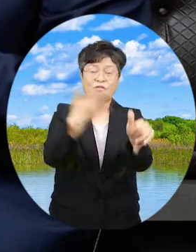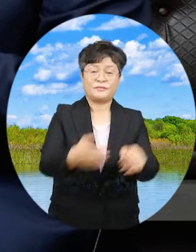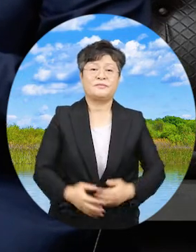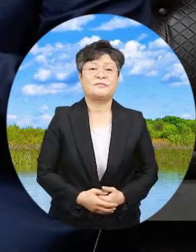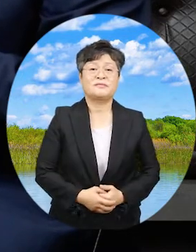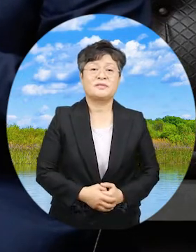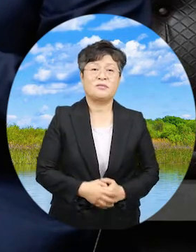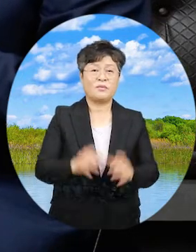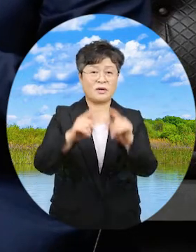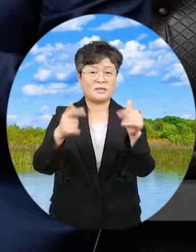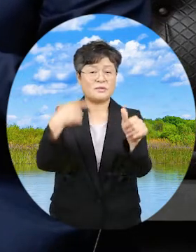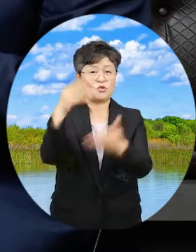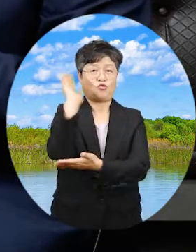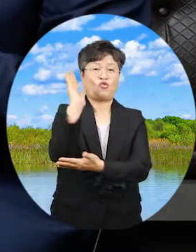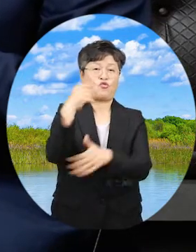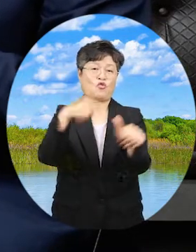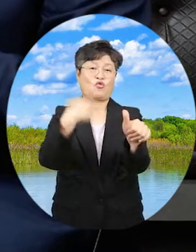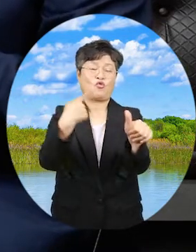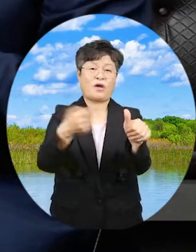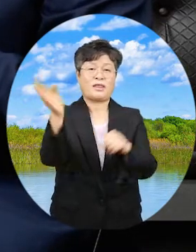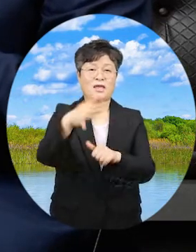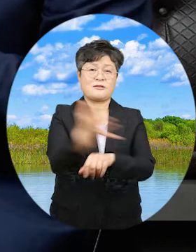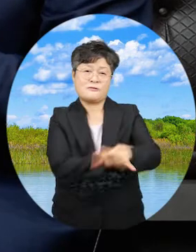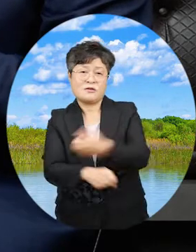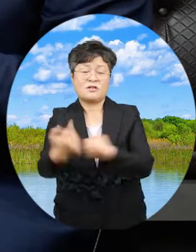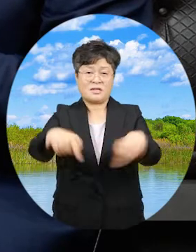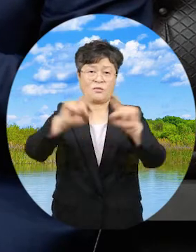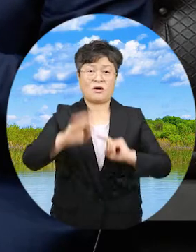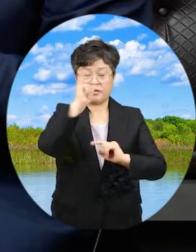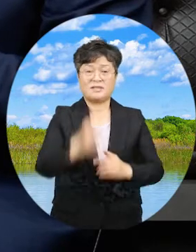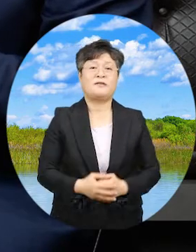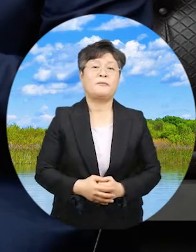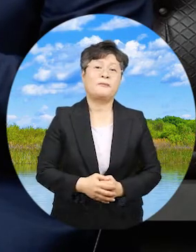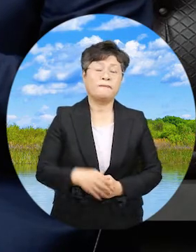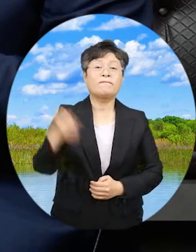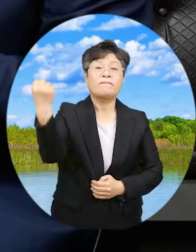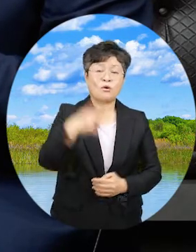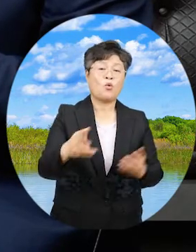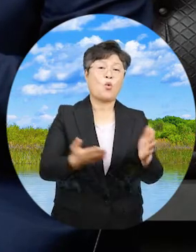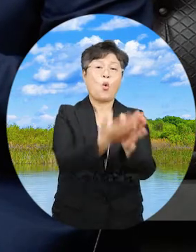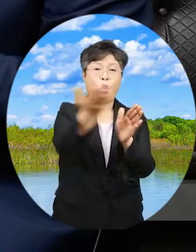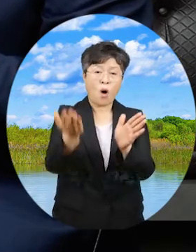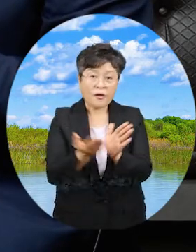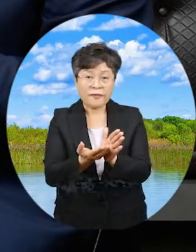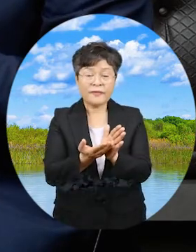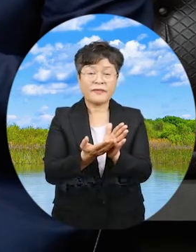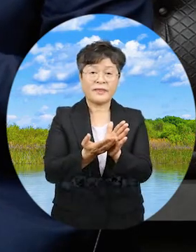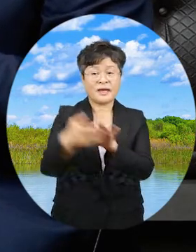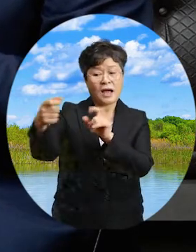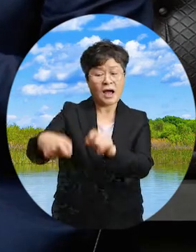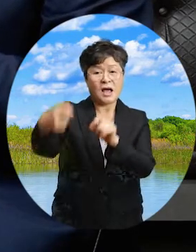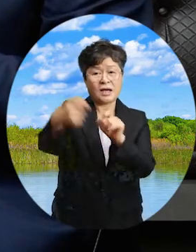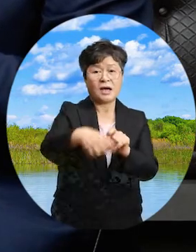자꾸 모여서 우리가 훼손한 만큼 끊임없이 또 이 자연성을 회복하기 위한 나무를 심는다든지 또는 수질 개선을 위한